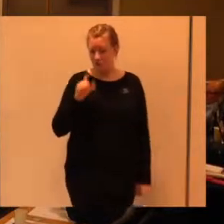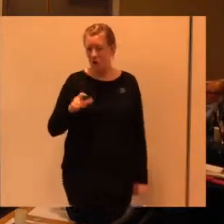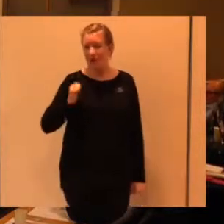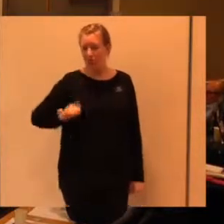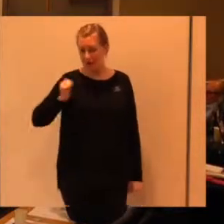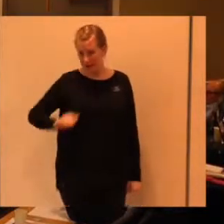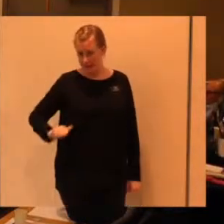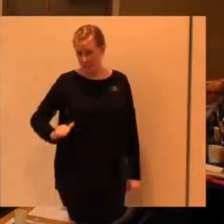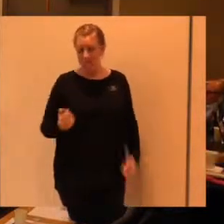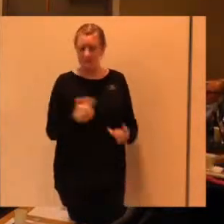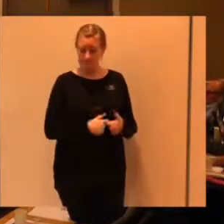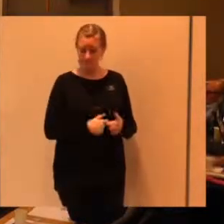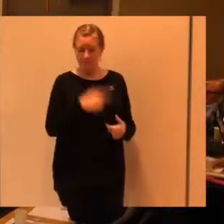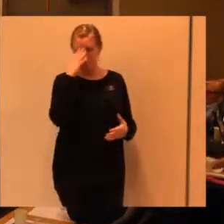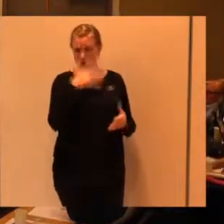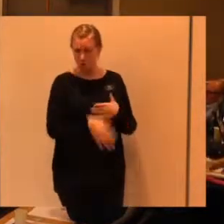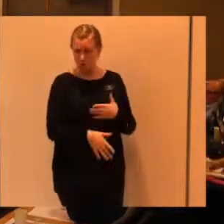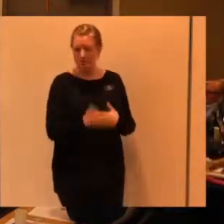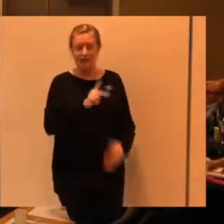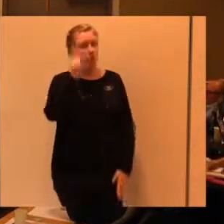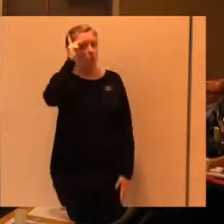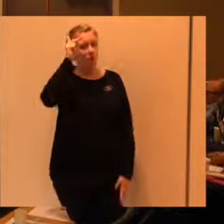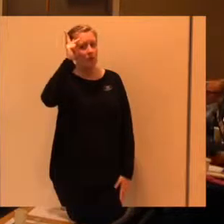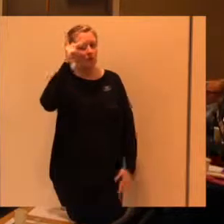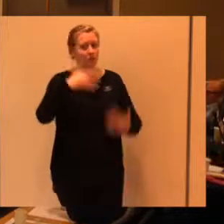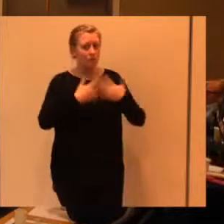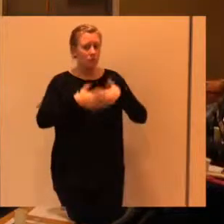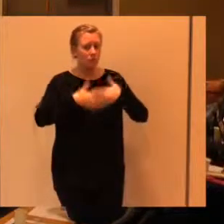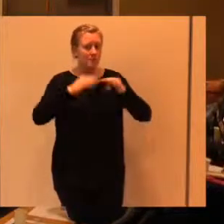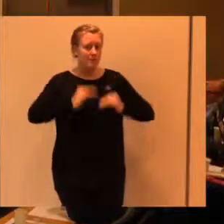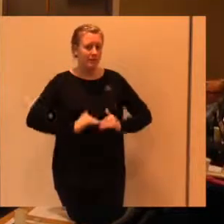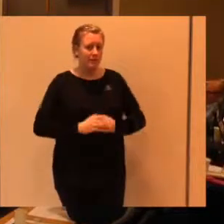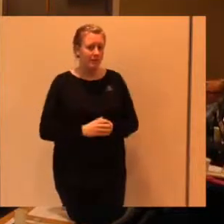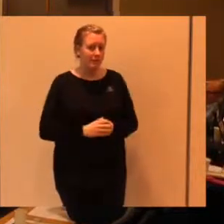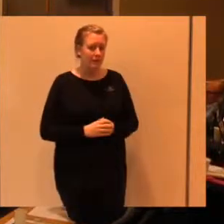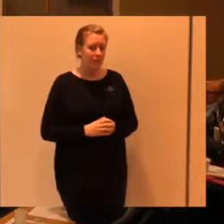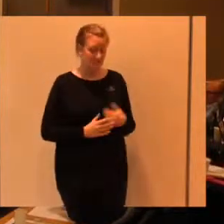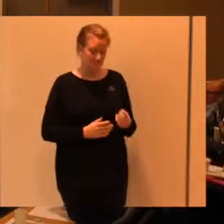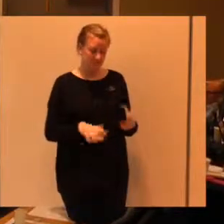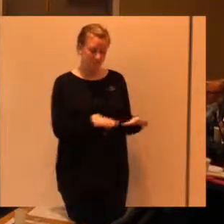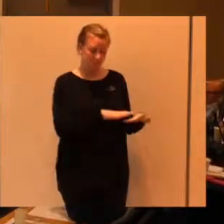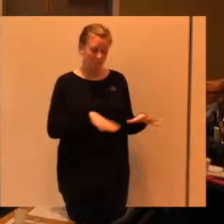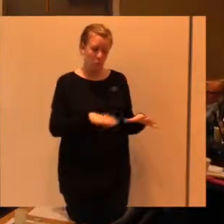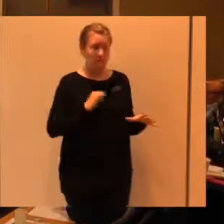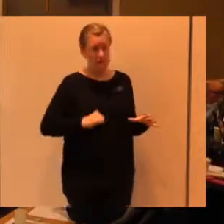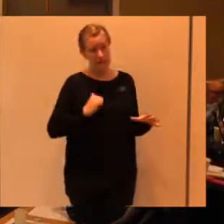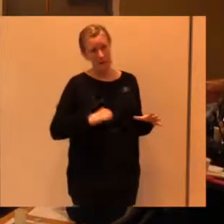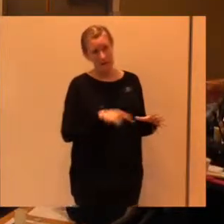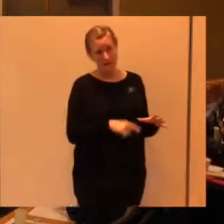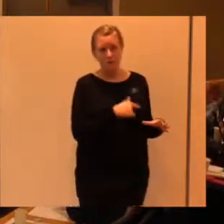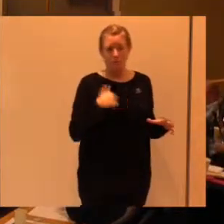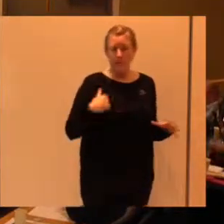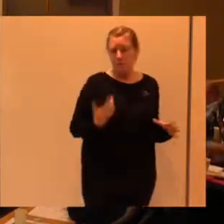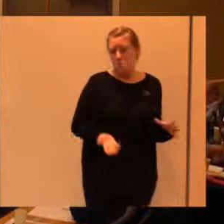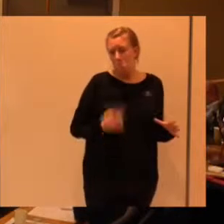tillgängligheten för personer som har psykiska eller kognitiva funktionsnedsättningar. Det område av tillgänglighet kan man väl säga i samhället där vi